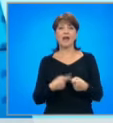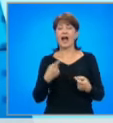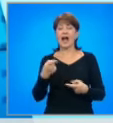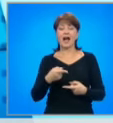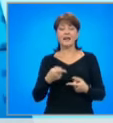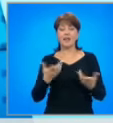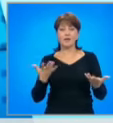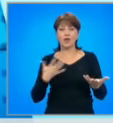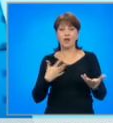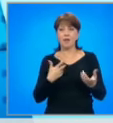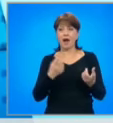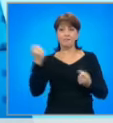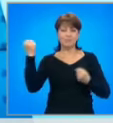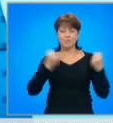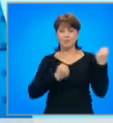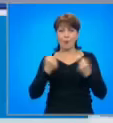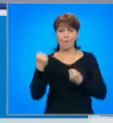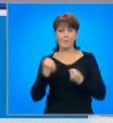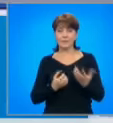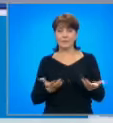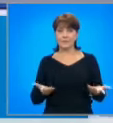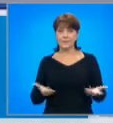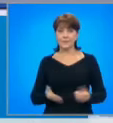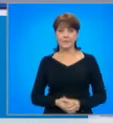са правен абсурд, каза държавният глава.